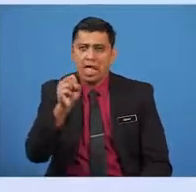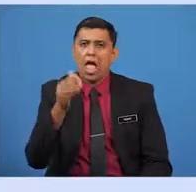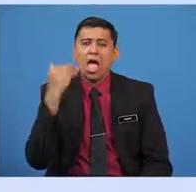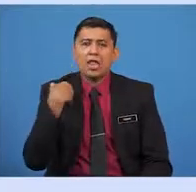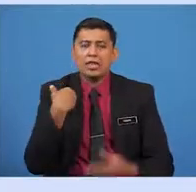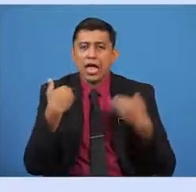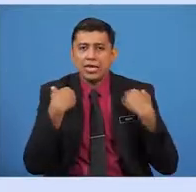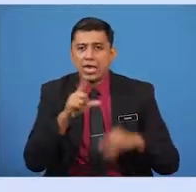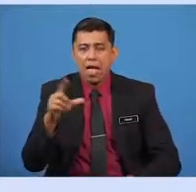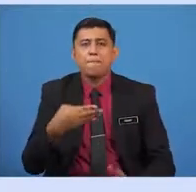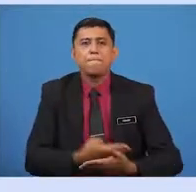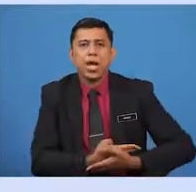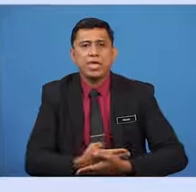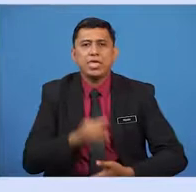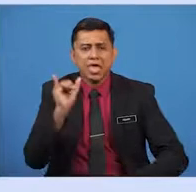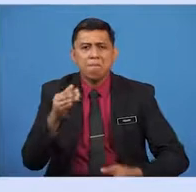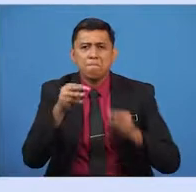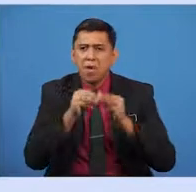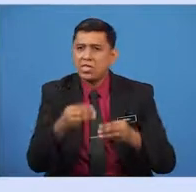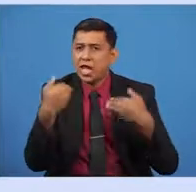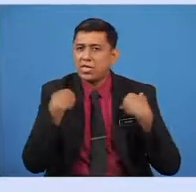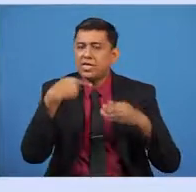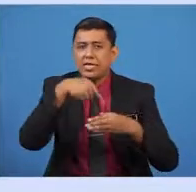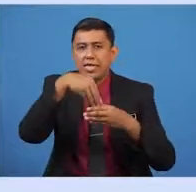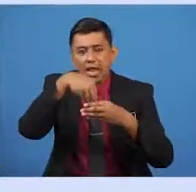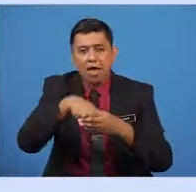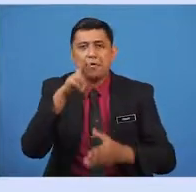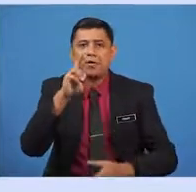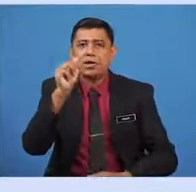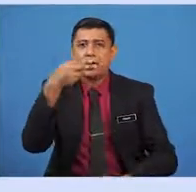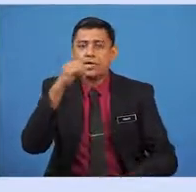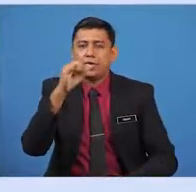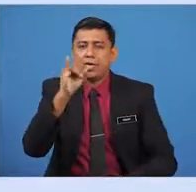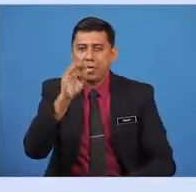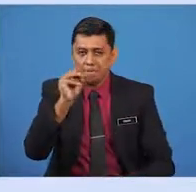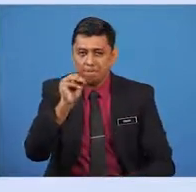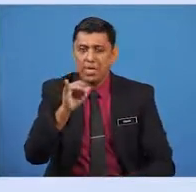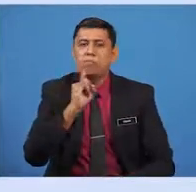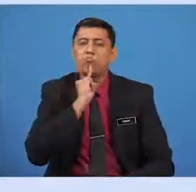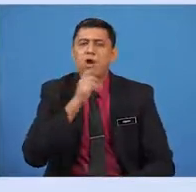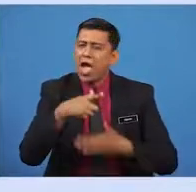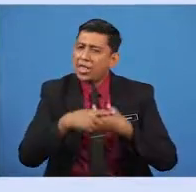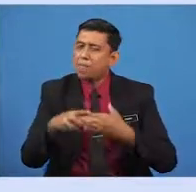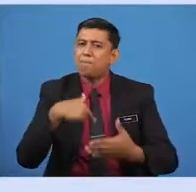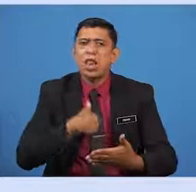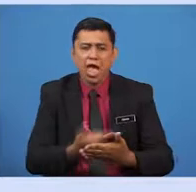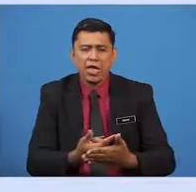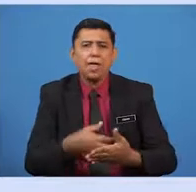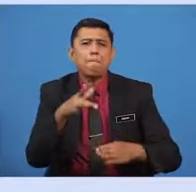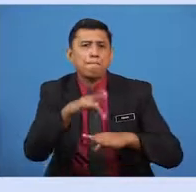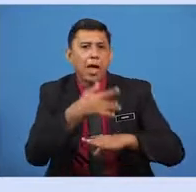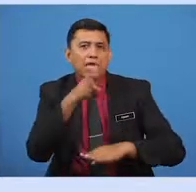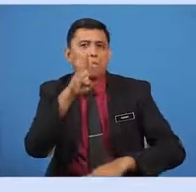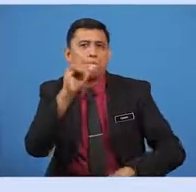Baik, fetus adalah bayi yang masih ada di dalam rahim ibu. Selepas